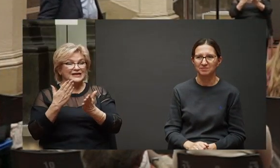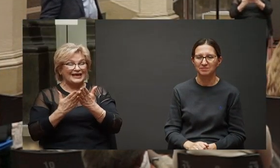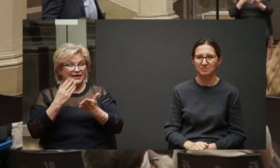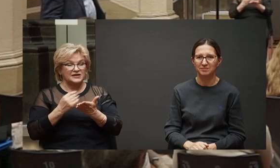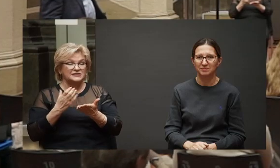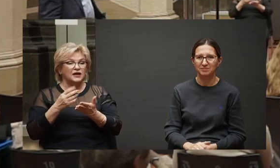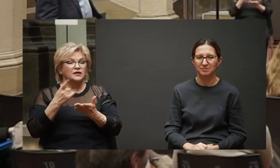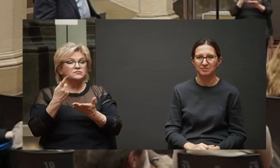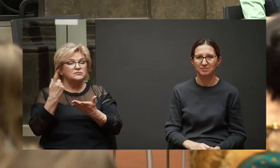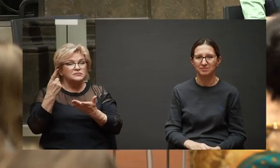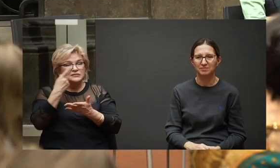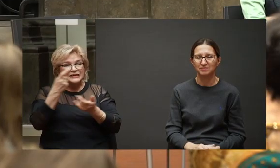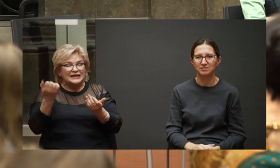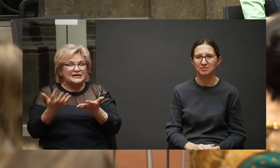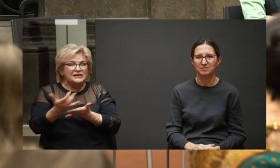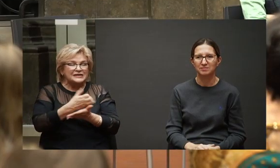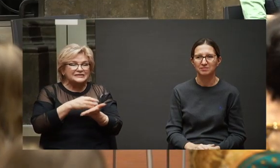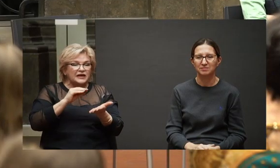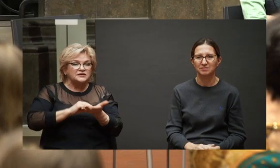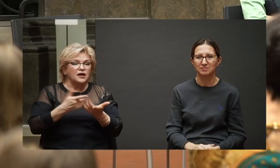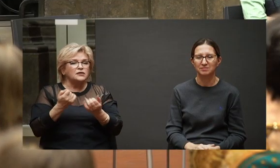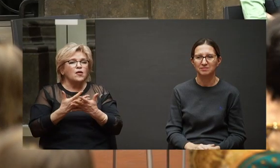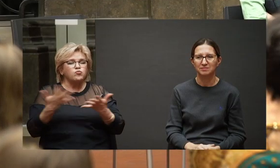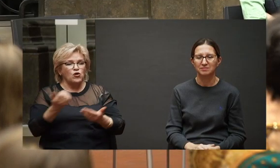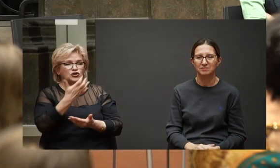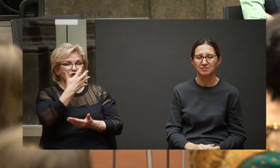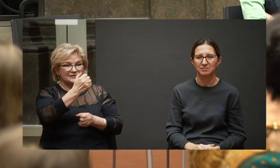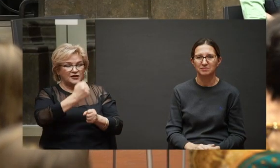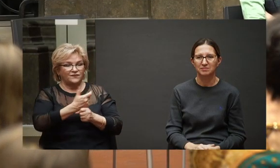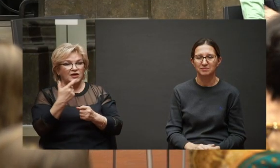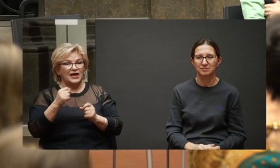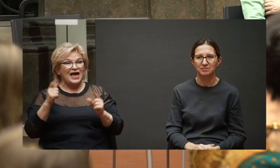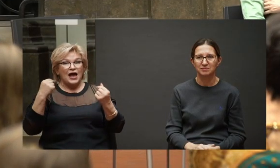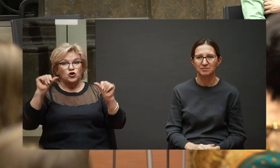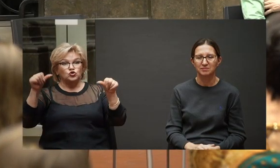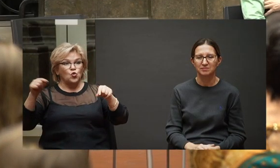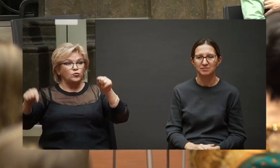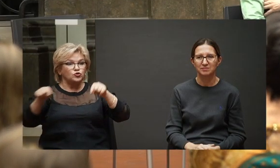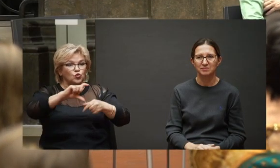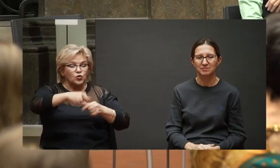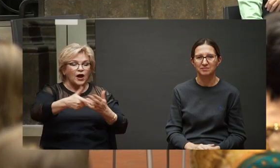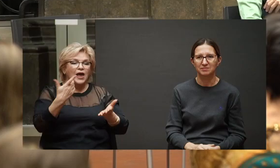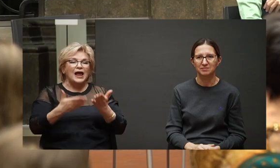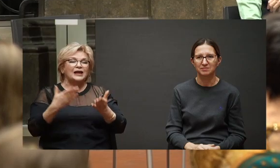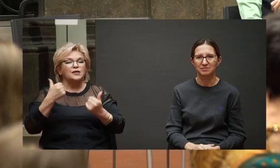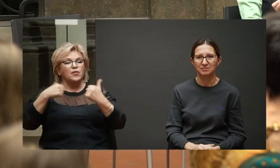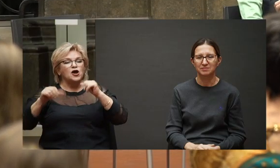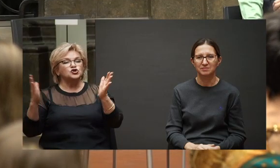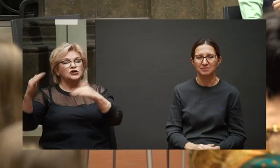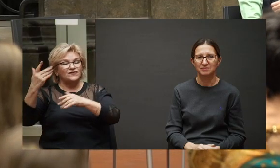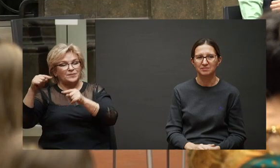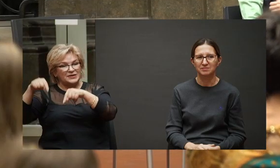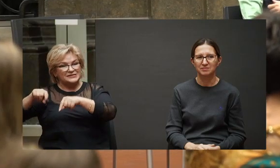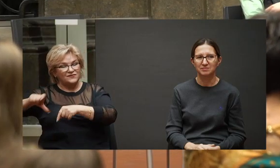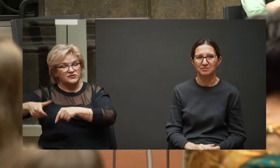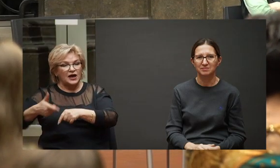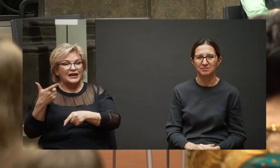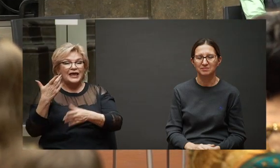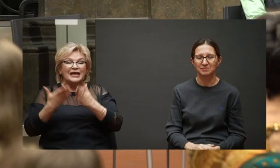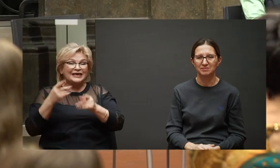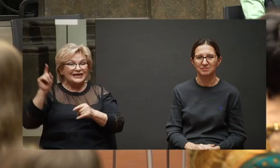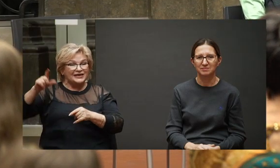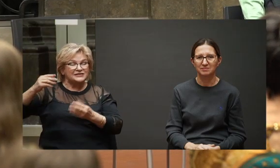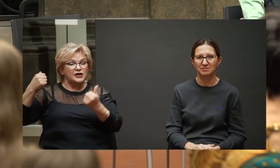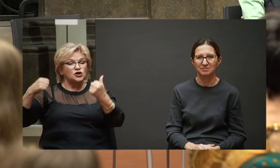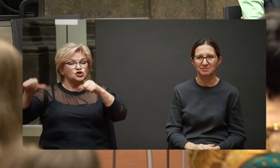статистика, где больше делают селфи? В зале, где скульптура, или в зале, где живопись? И если в зале, где живопись,